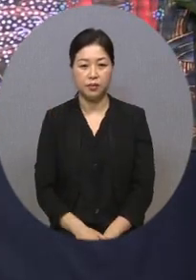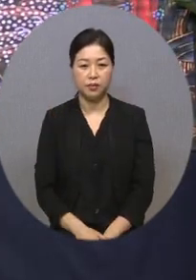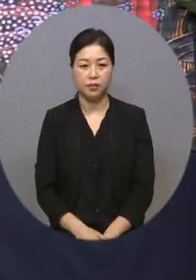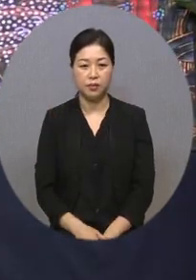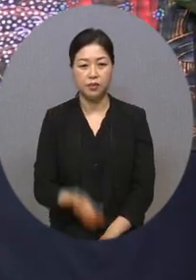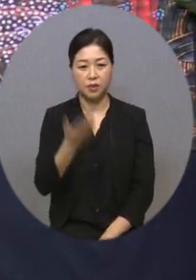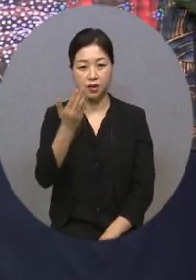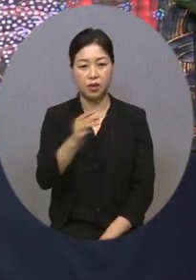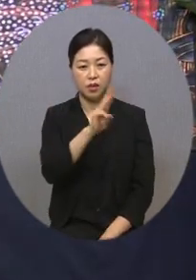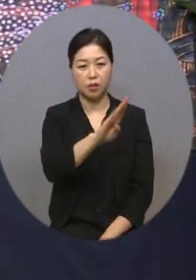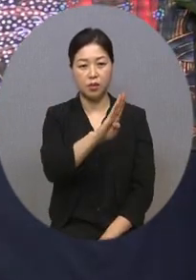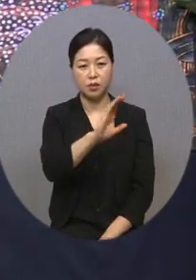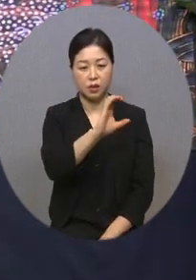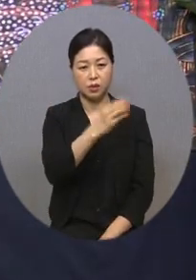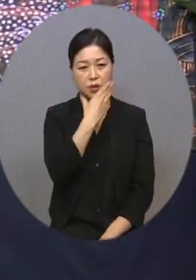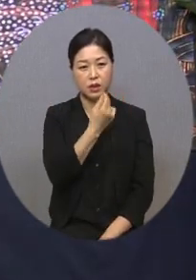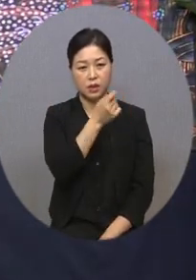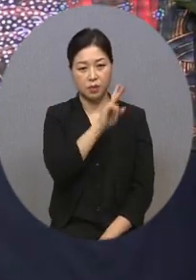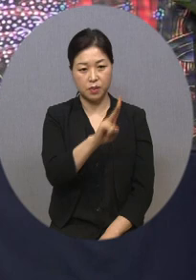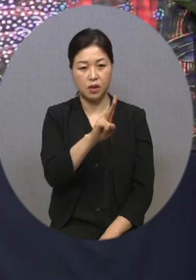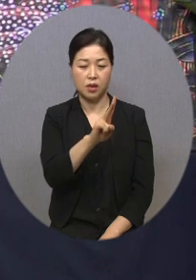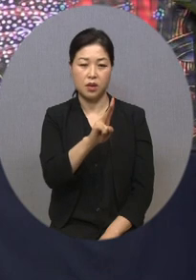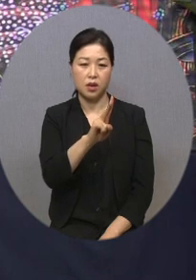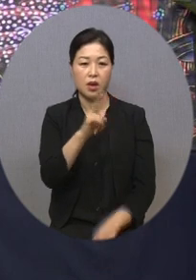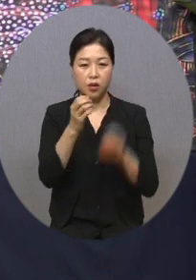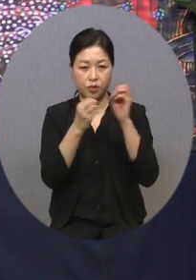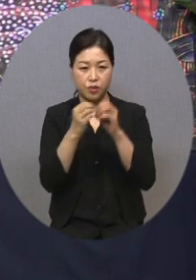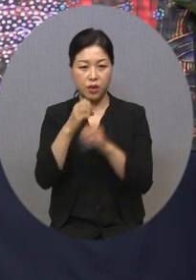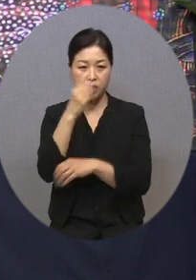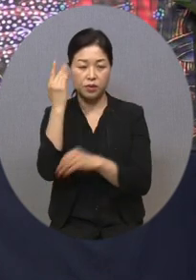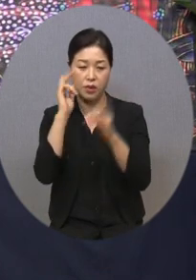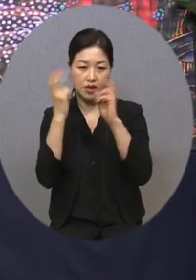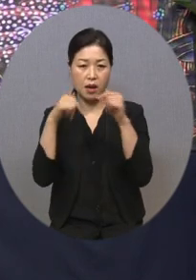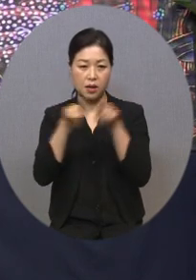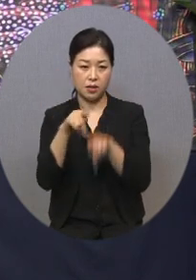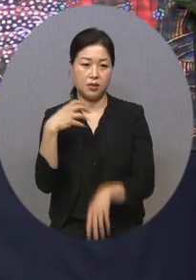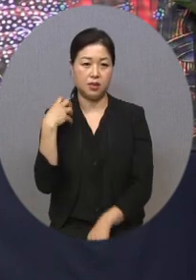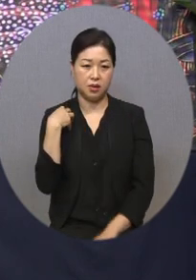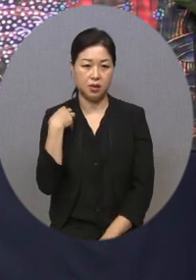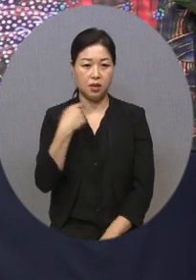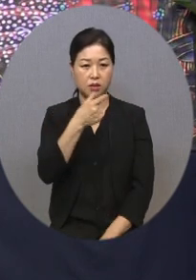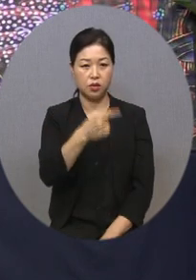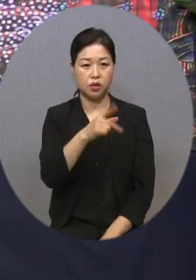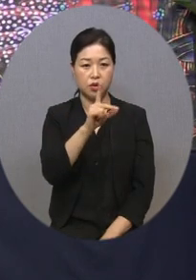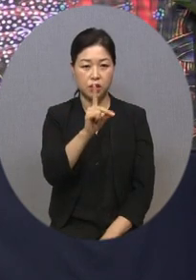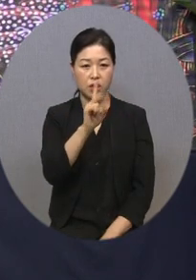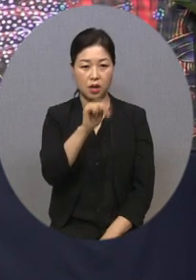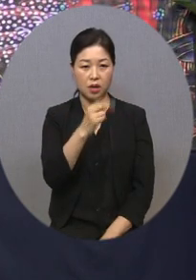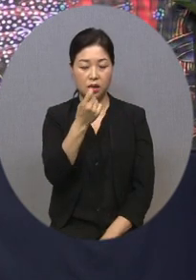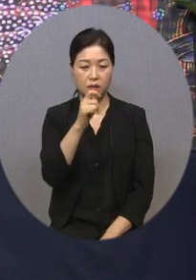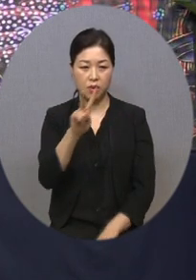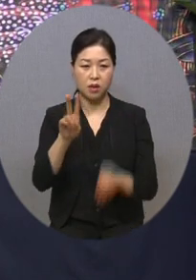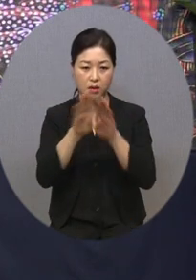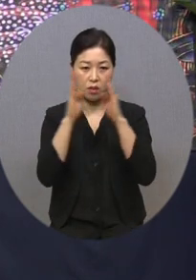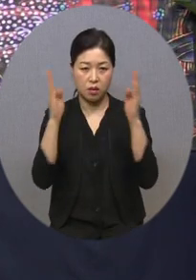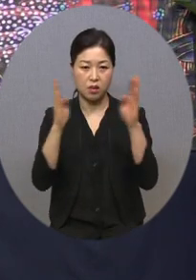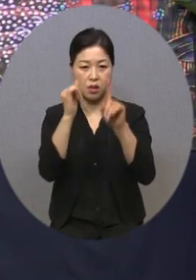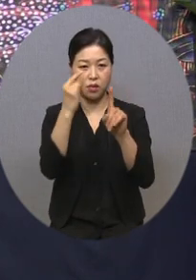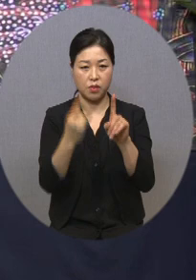귀하는 WBC 복지TV와 국악신문사가 공동주최하고 GDN TV에서 주관하는